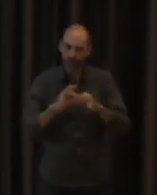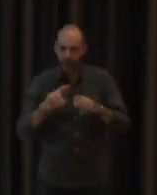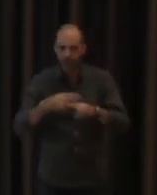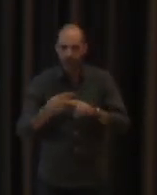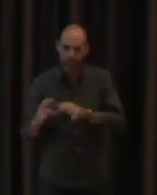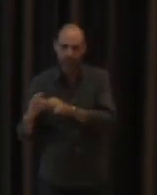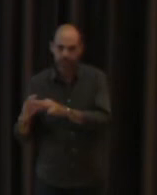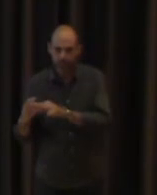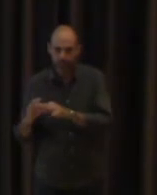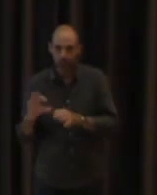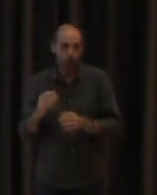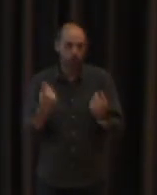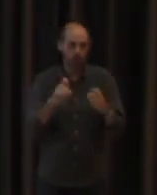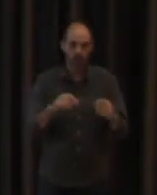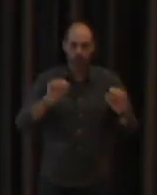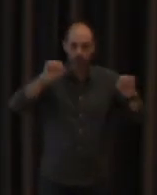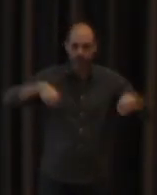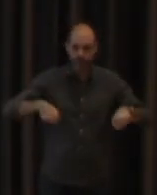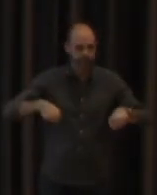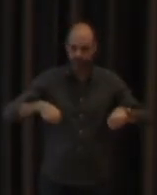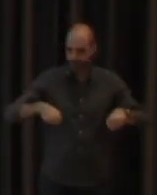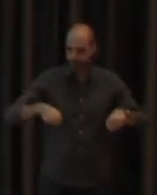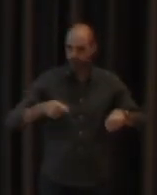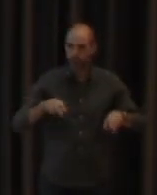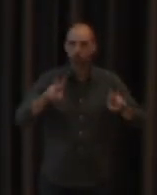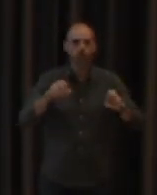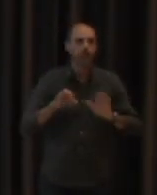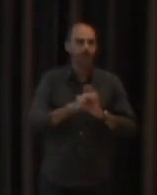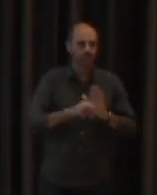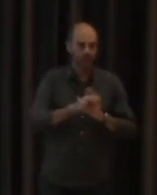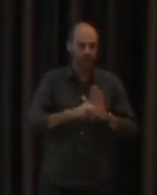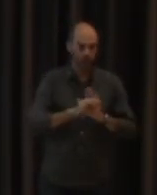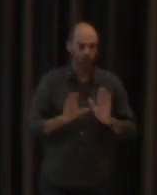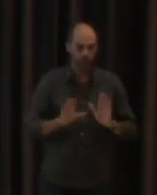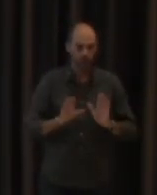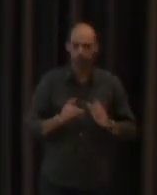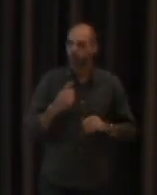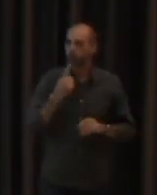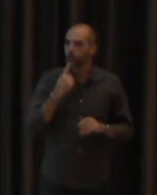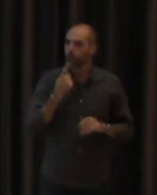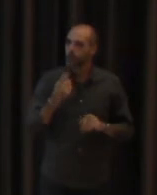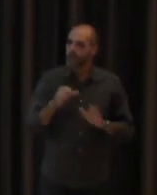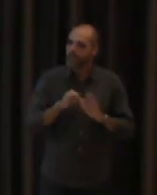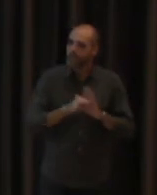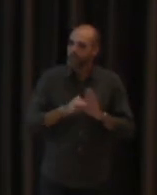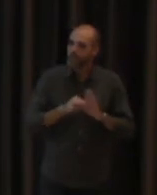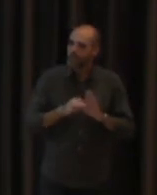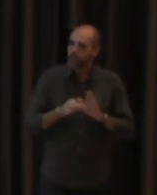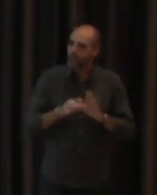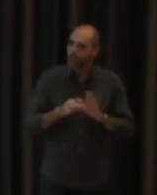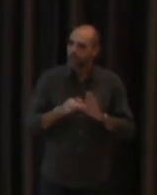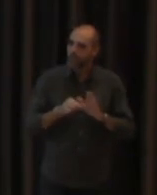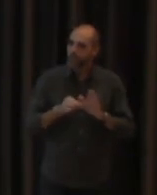No, no. Ens trobem davant d'una qüestió semàntica. Dit d'altra manera, davant d'una qüestió de